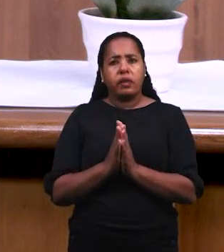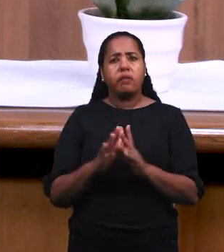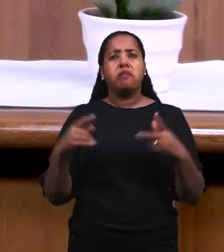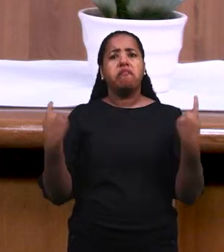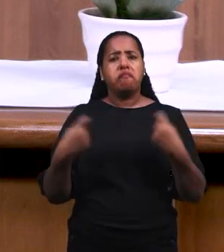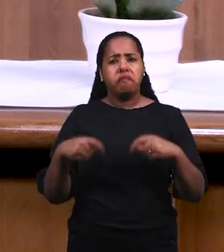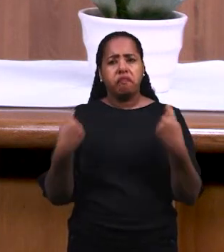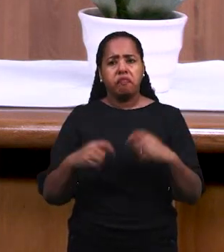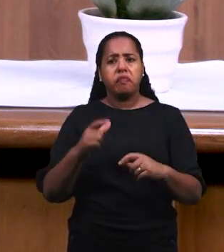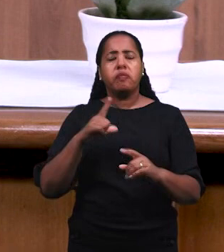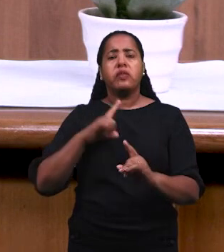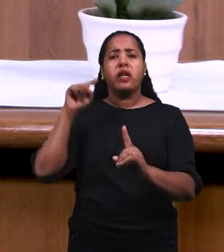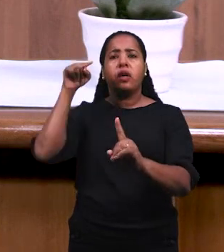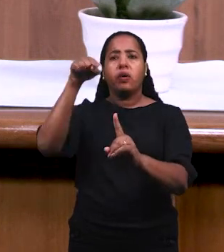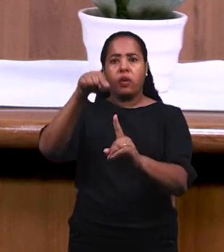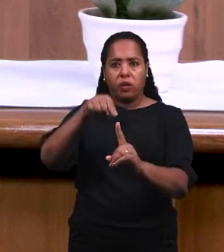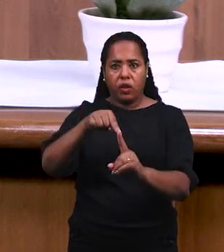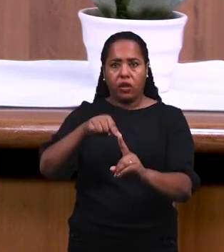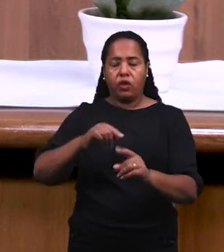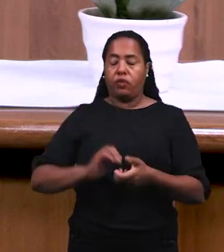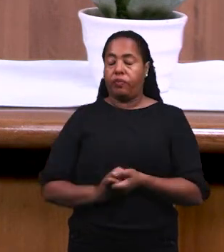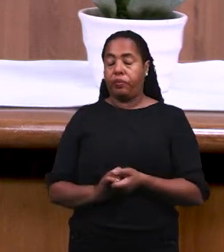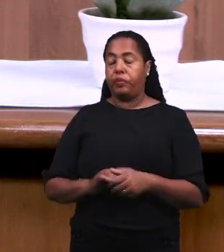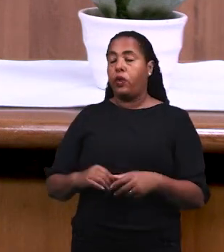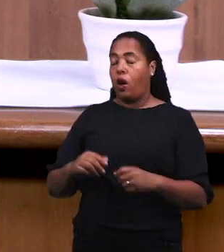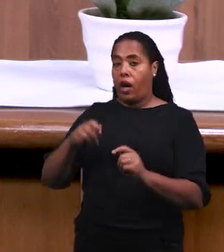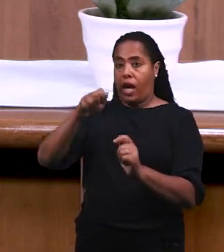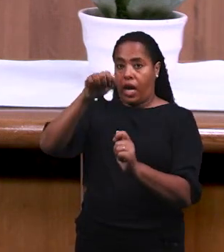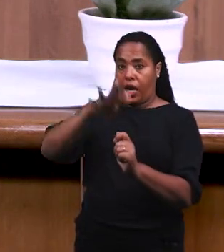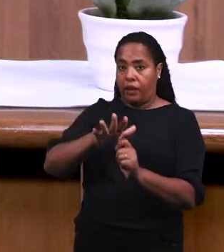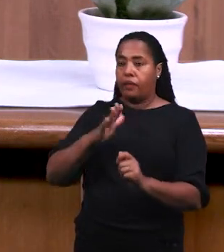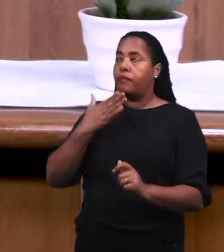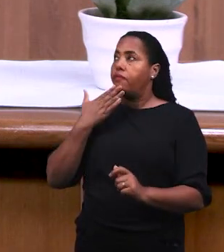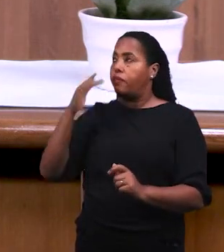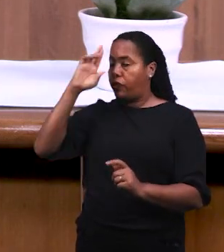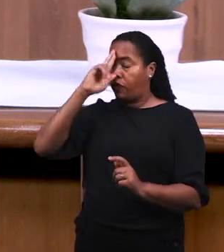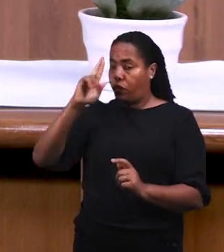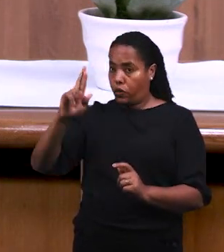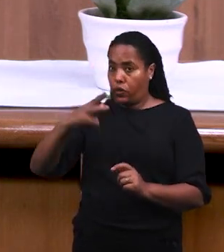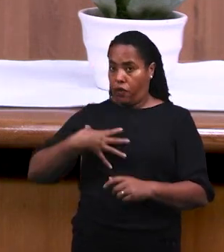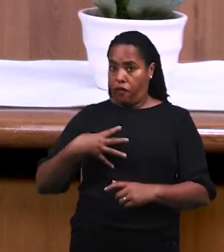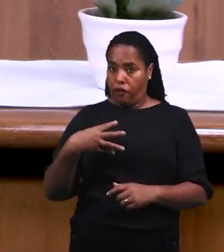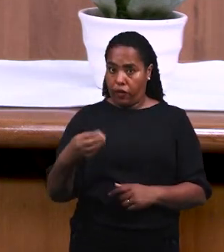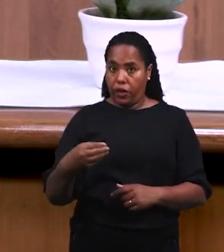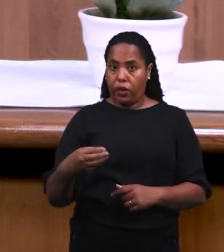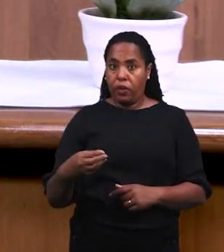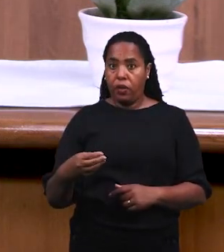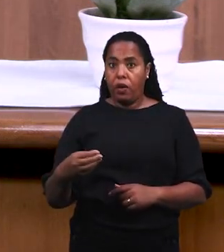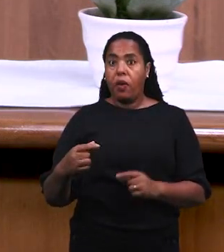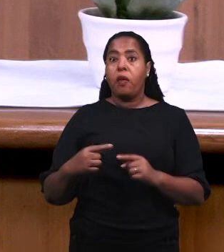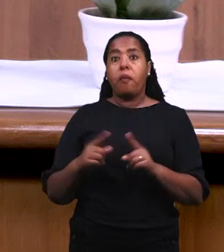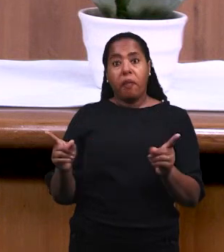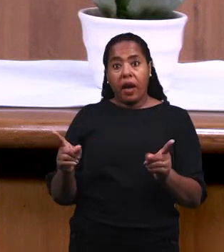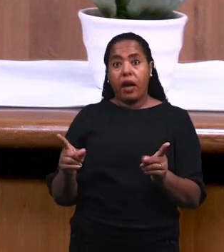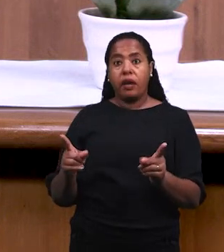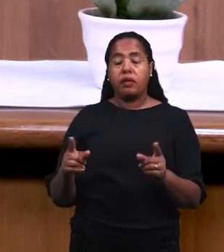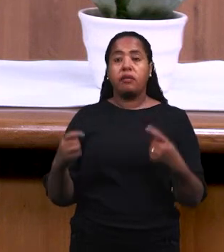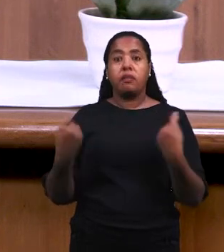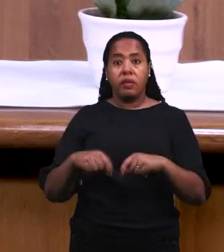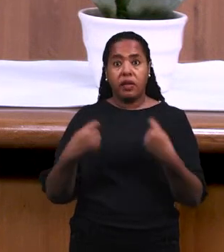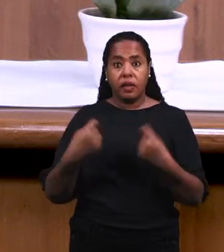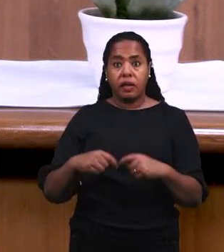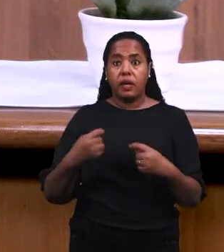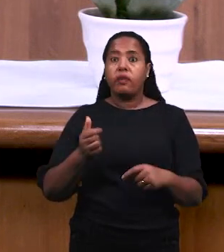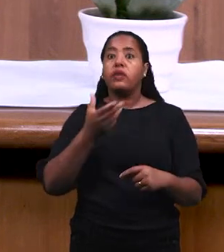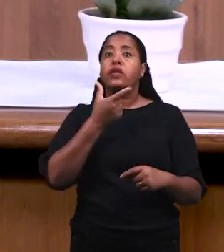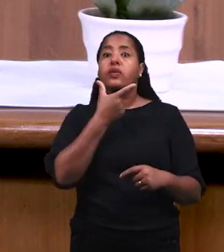Молитва должна иметь цель. И она попросила у Бога сына. Она попросила